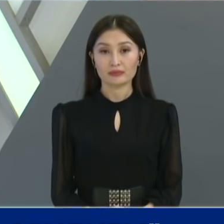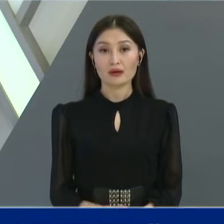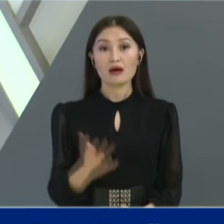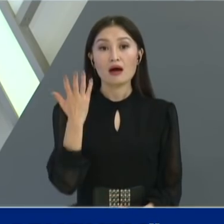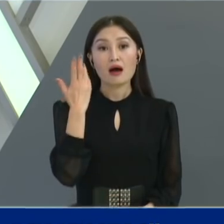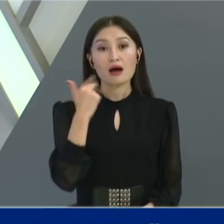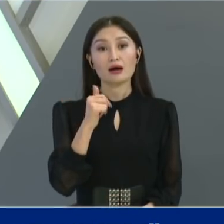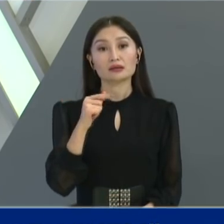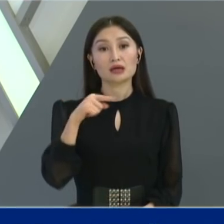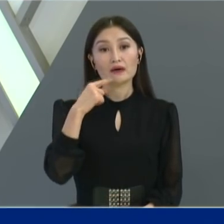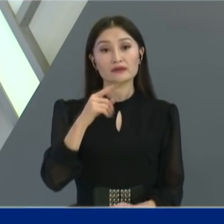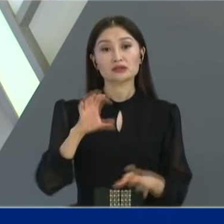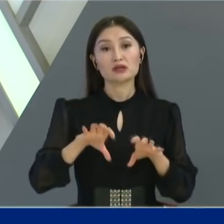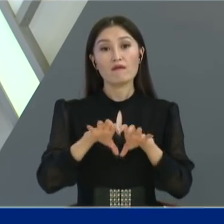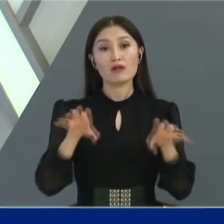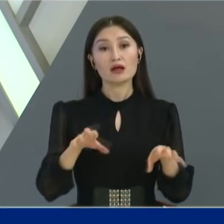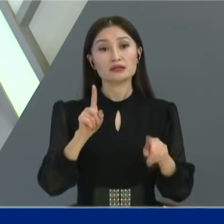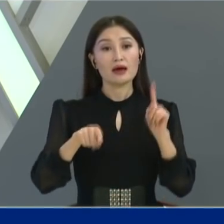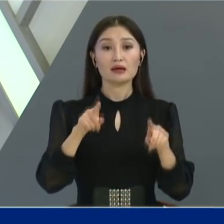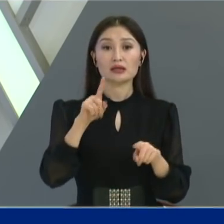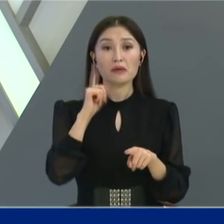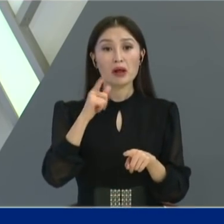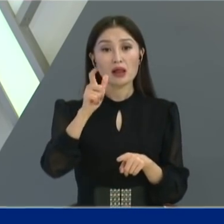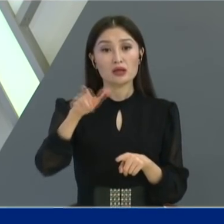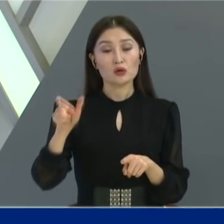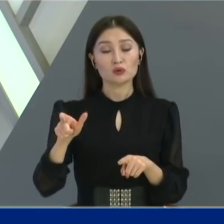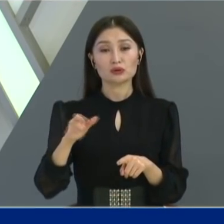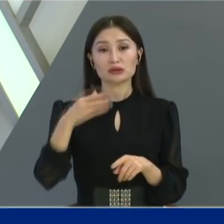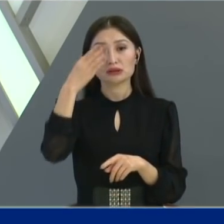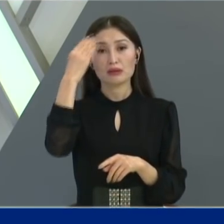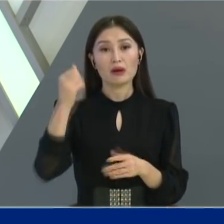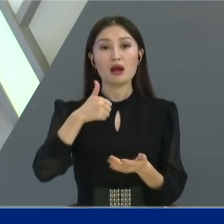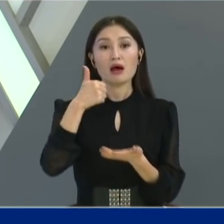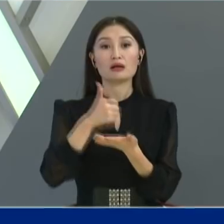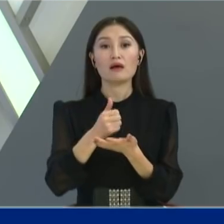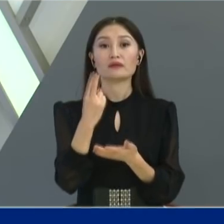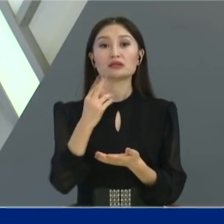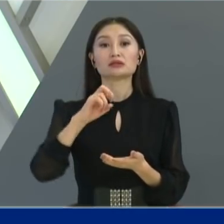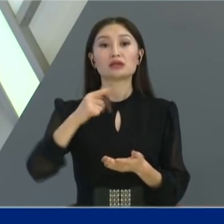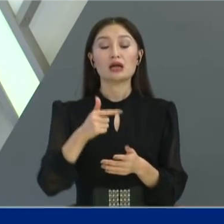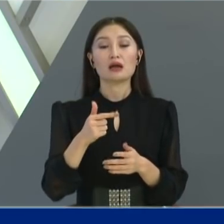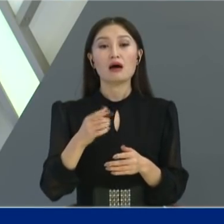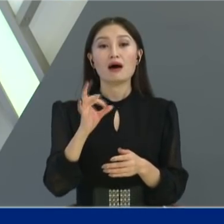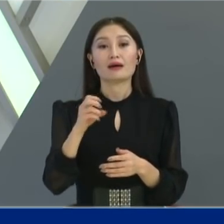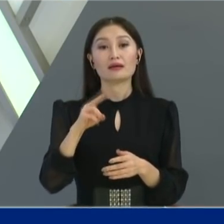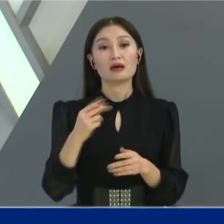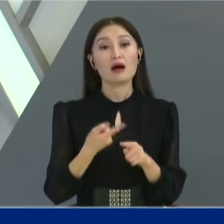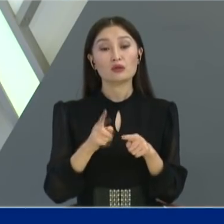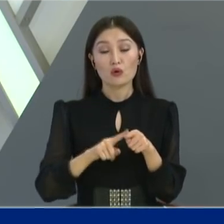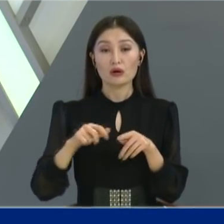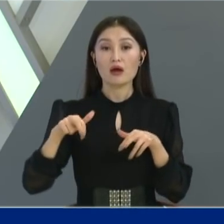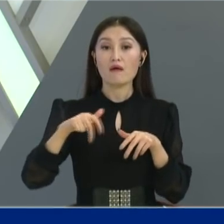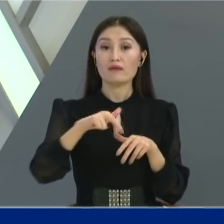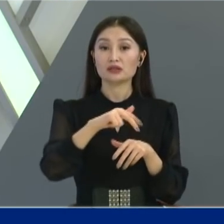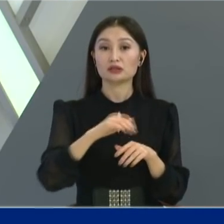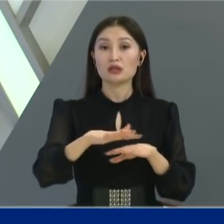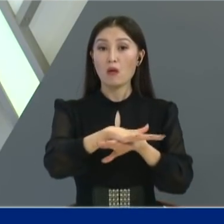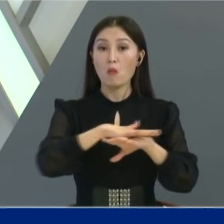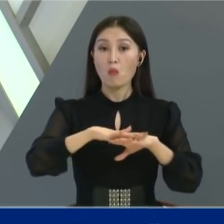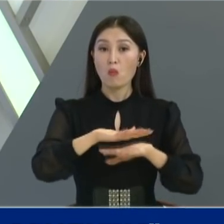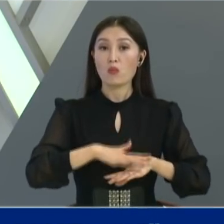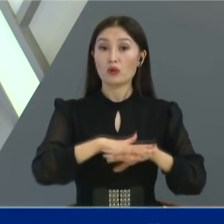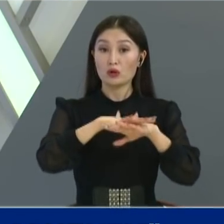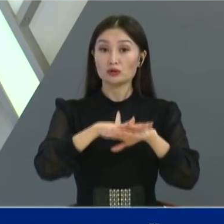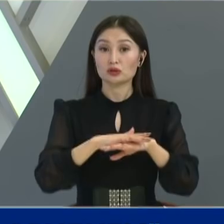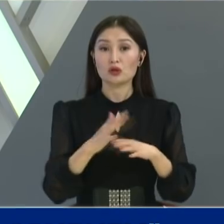Когда речь идет о власти, некоторые молодые люди забыли о главной цели, ради которой вышли на площадь. Мир превыше всего. Им нужно